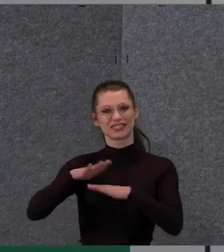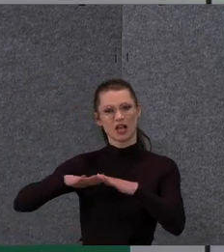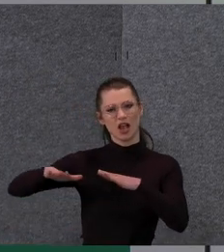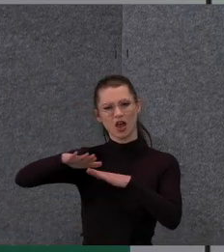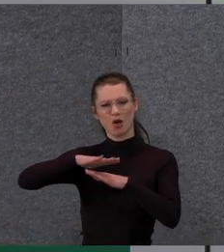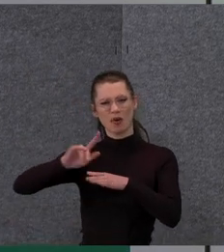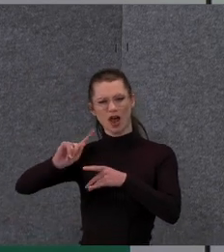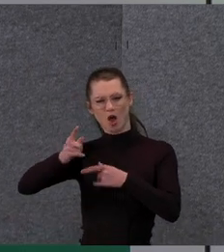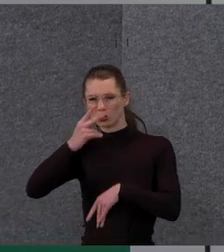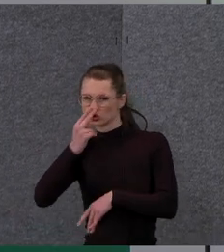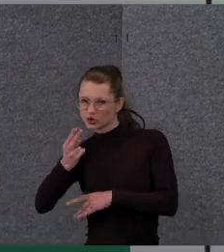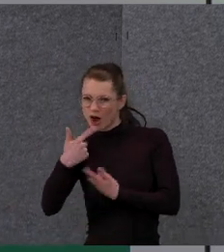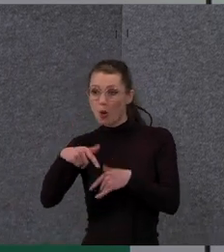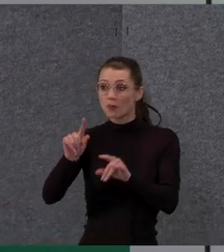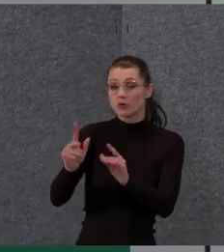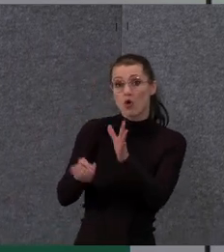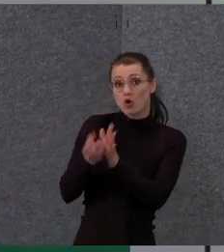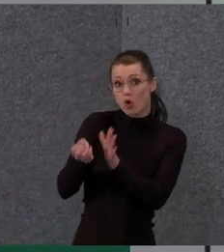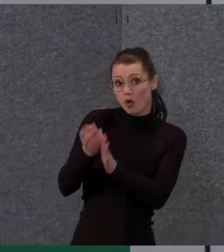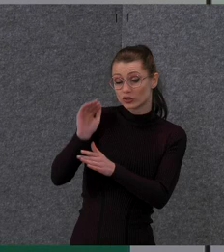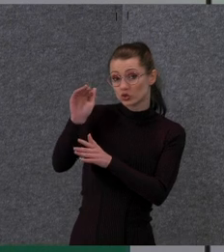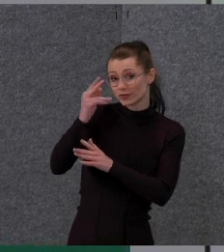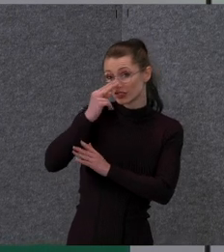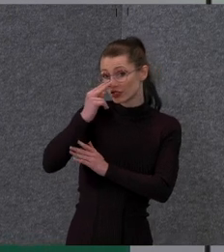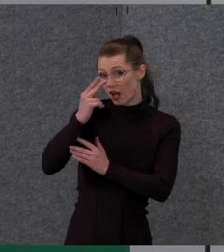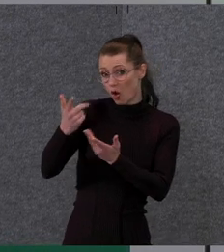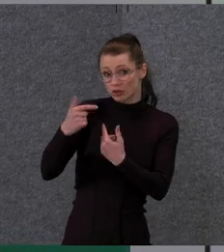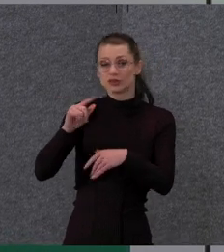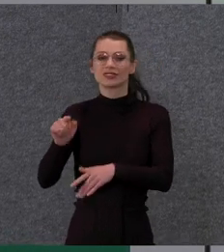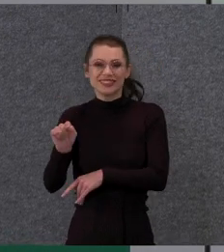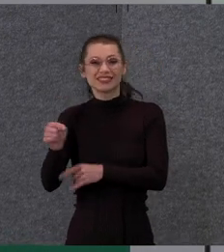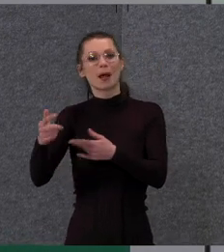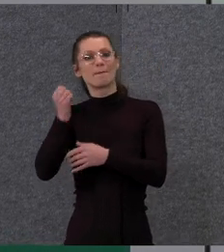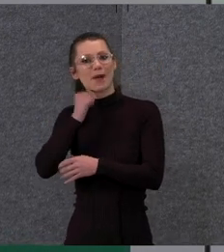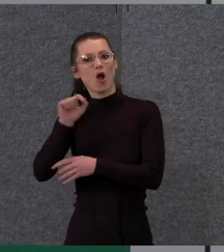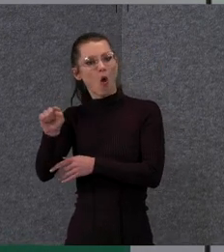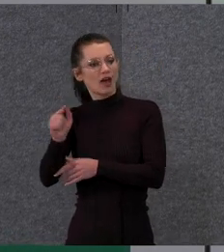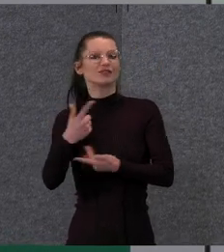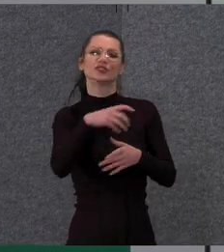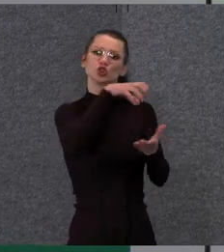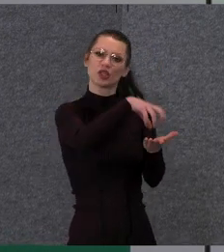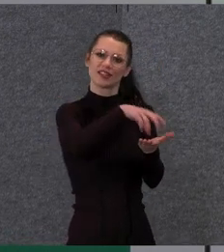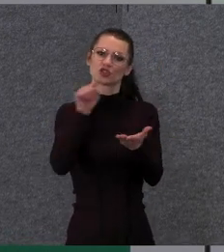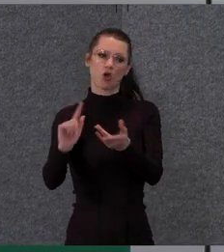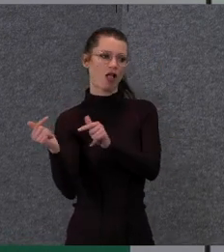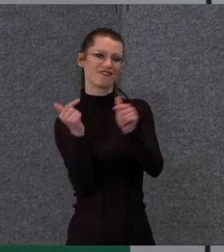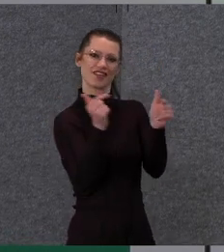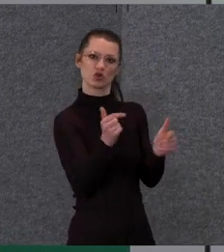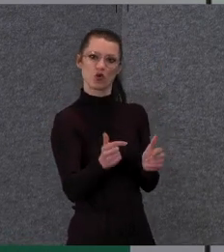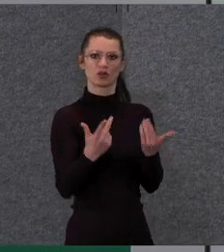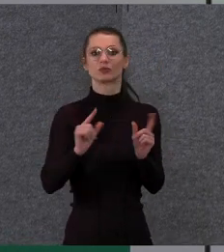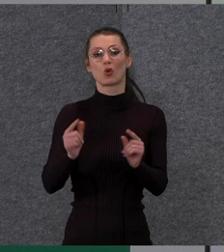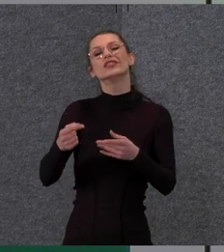Denn sie sind es doch, die die Dörfer und Städte mit ökologischen Lebensmitteln versorgen sollen. Ich will, dass